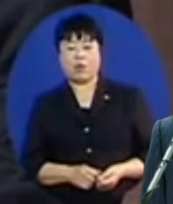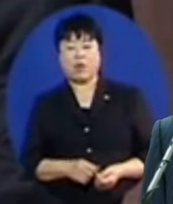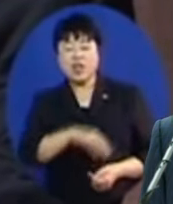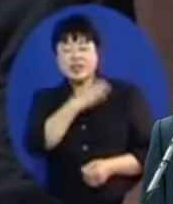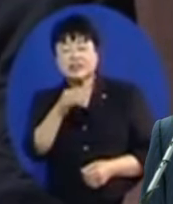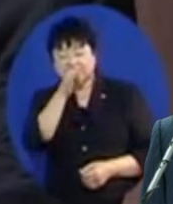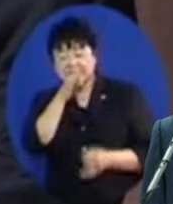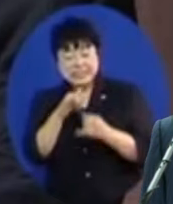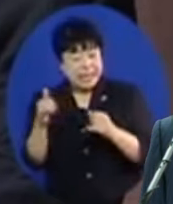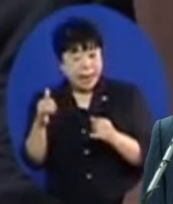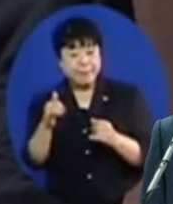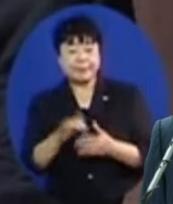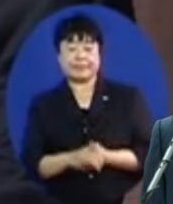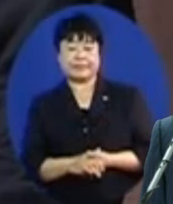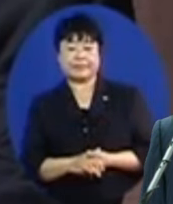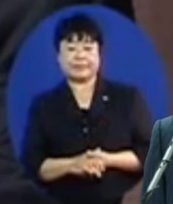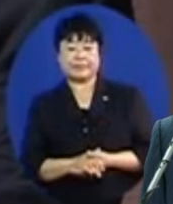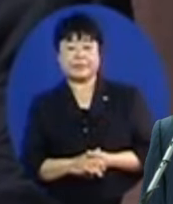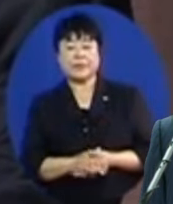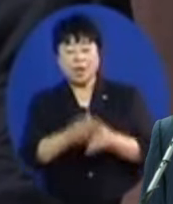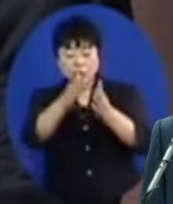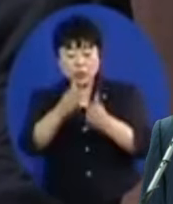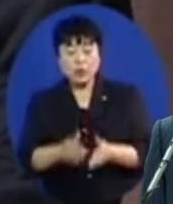능력 있는 사람을 구해서